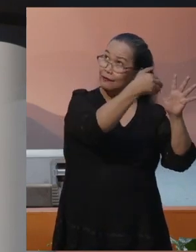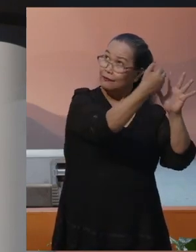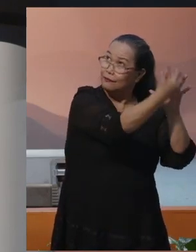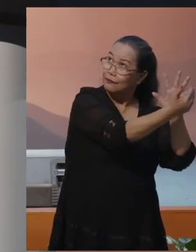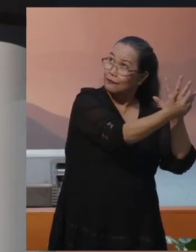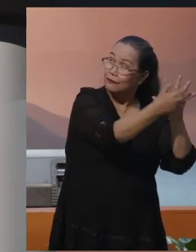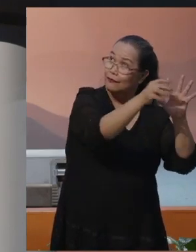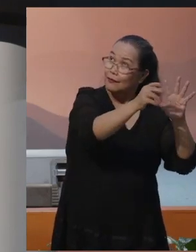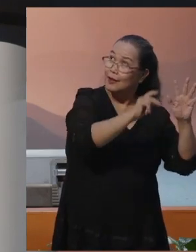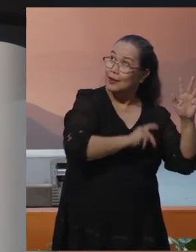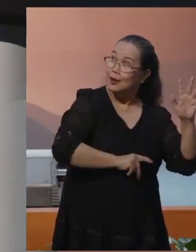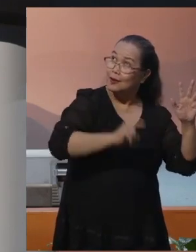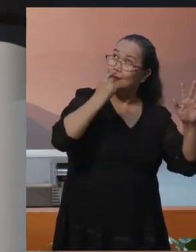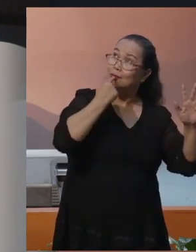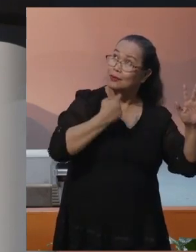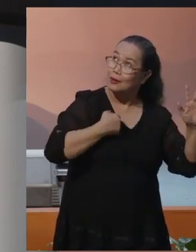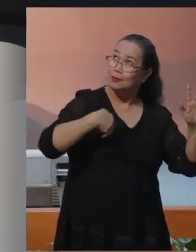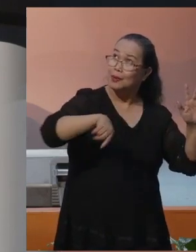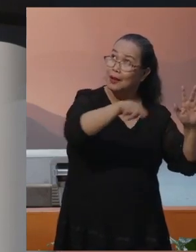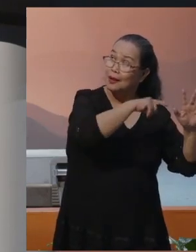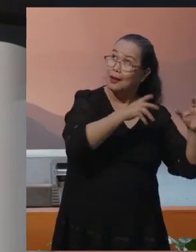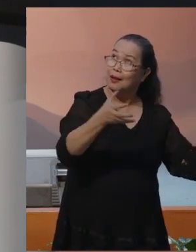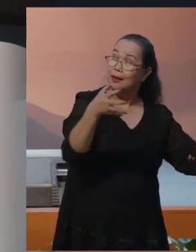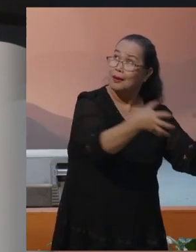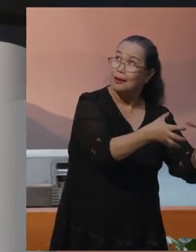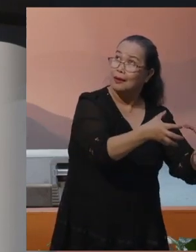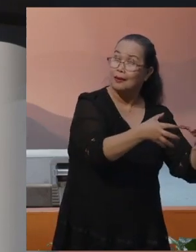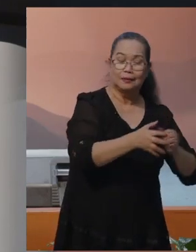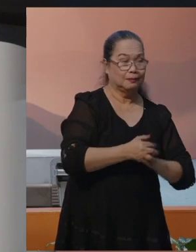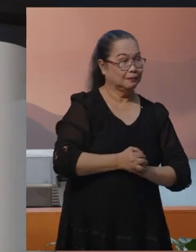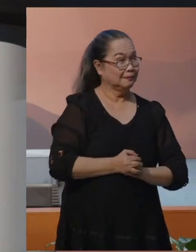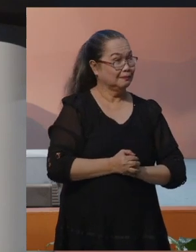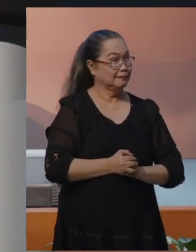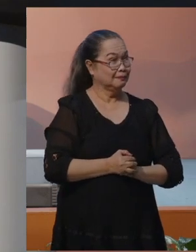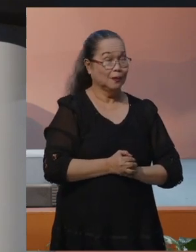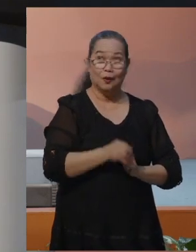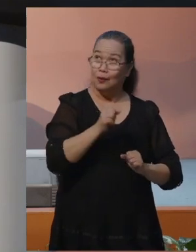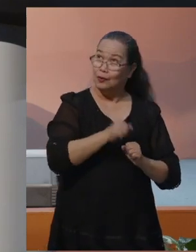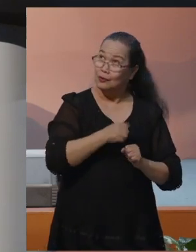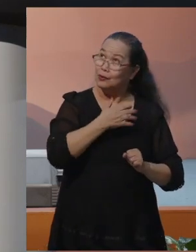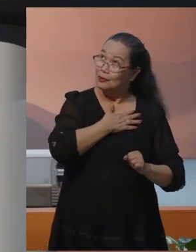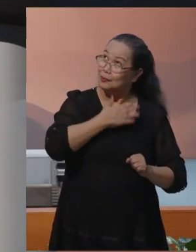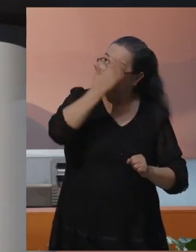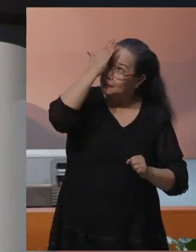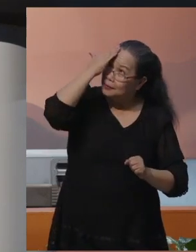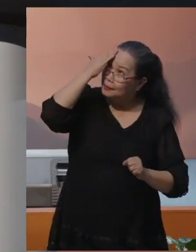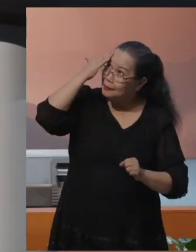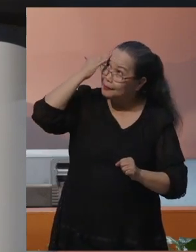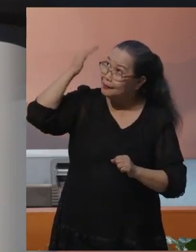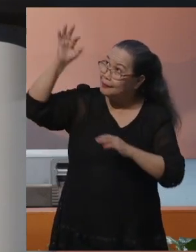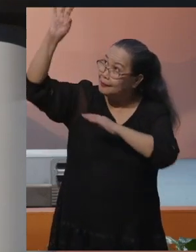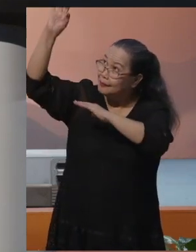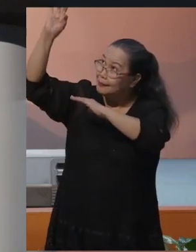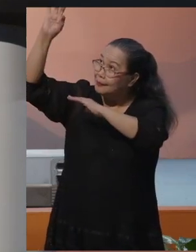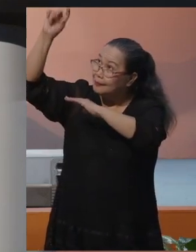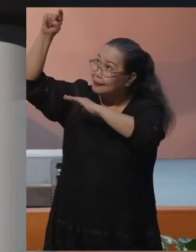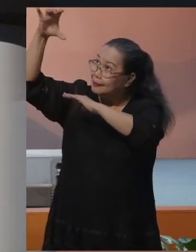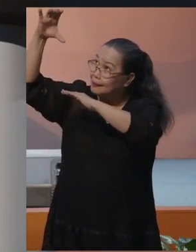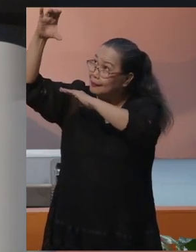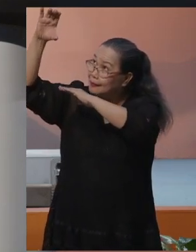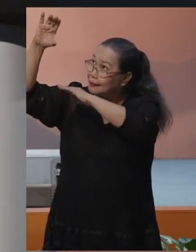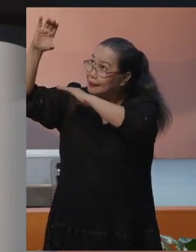at sinadya mo na nga na magkakasama na sila. No? Kung lilipulin ko sila, pwede